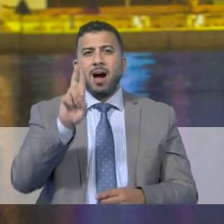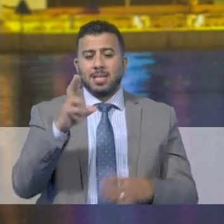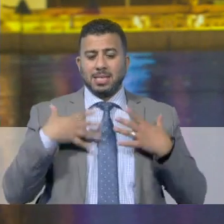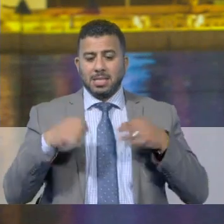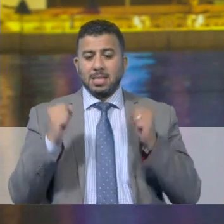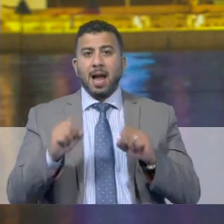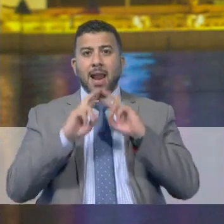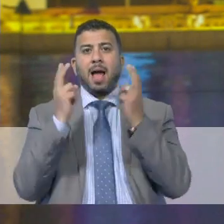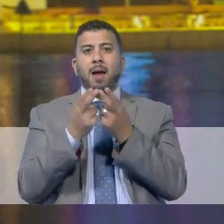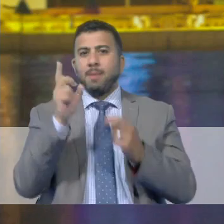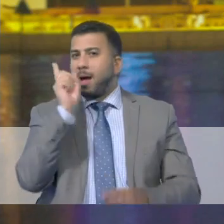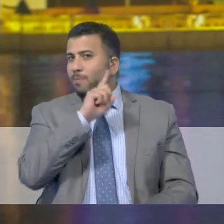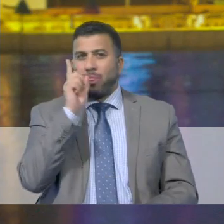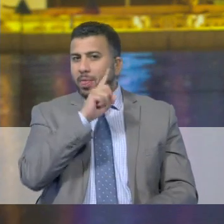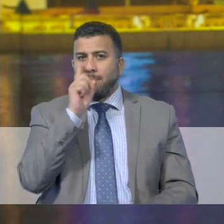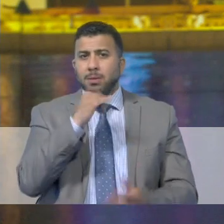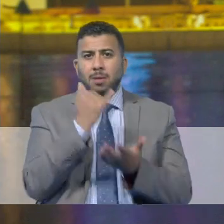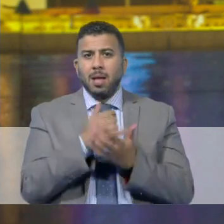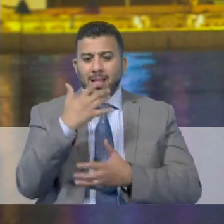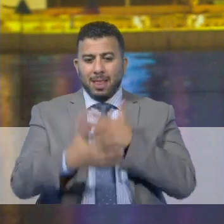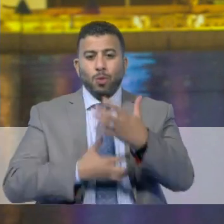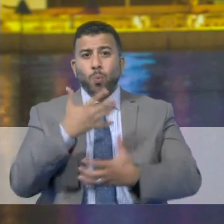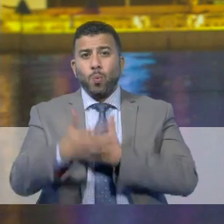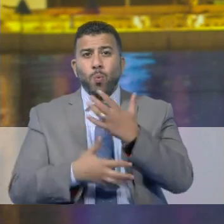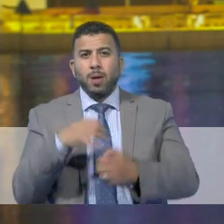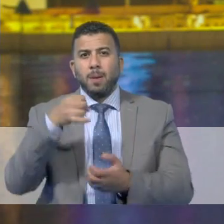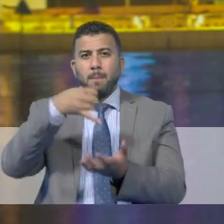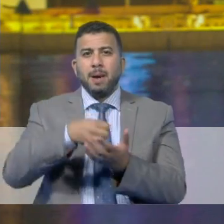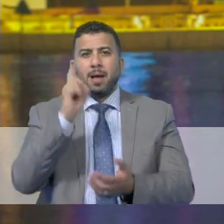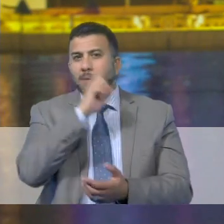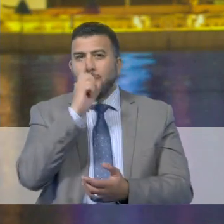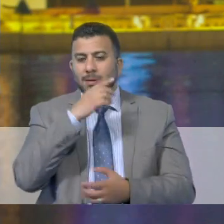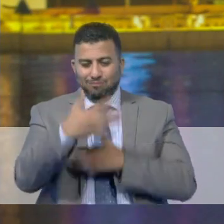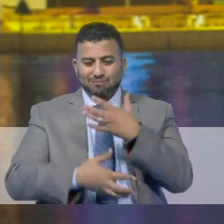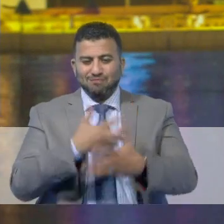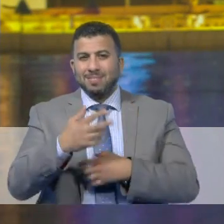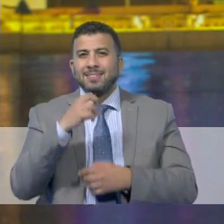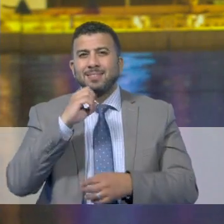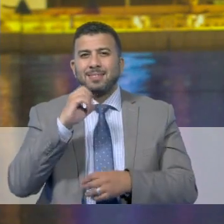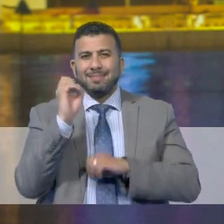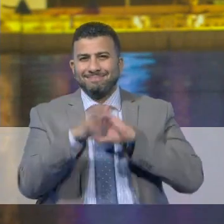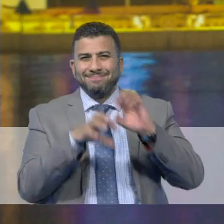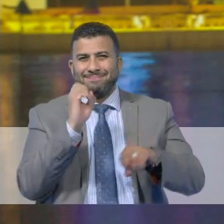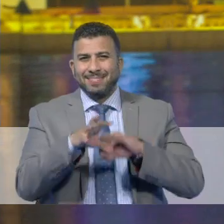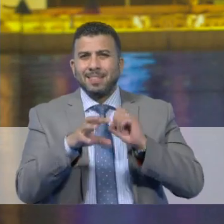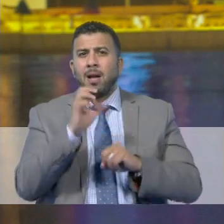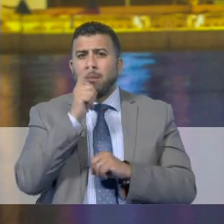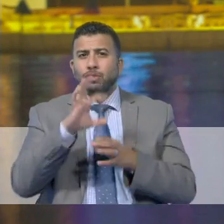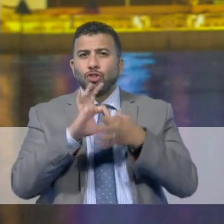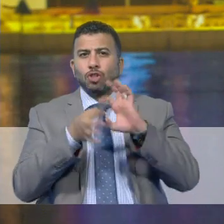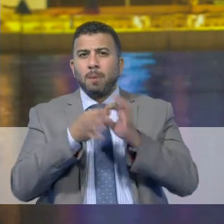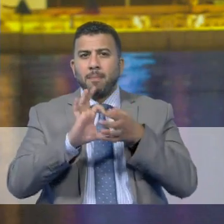في أبوظبي الذي ينظمه تدوير مركز أبوظبي لإدارة النفايات بالتعاون مع الجمعية الوطنية